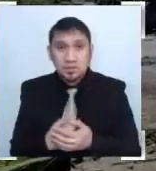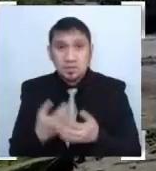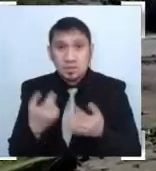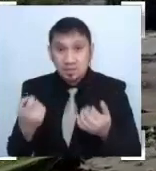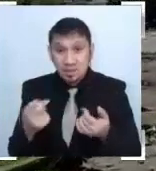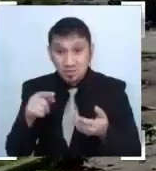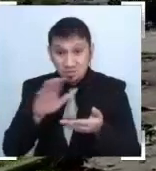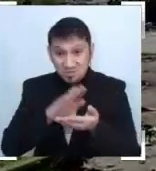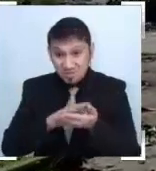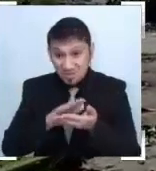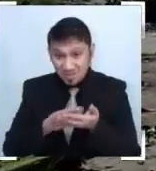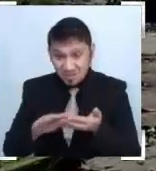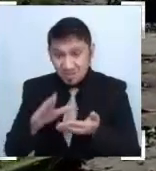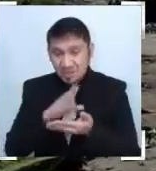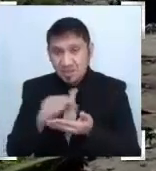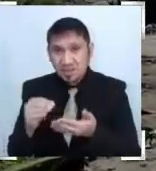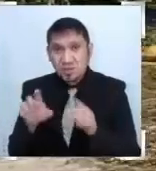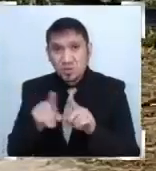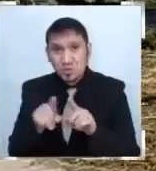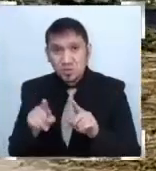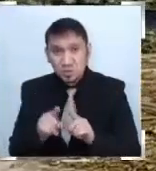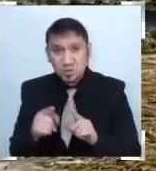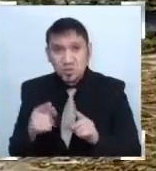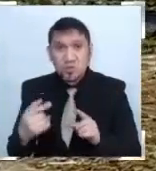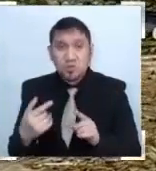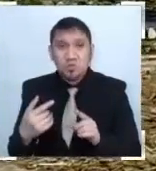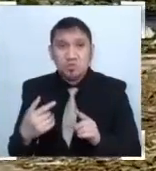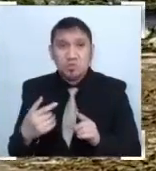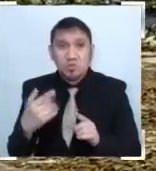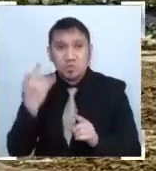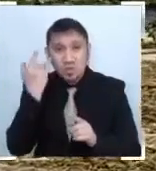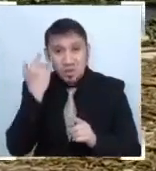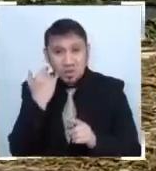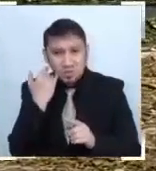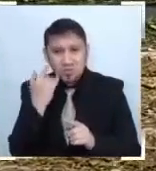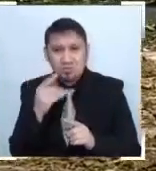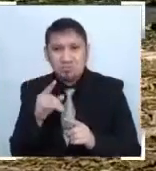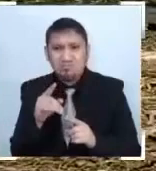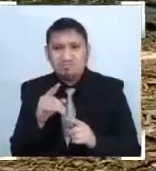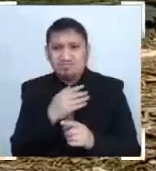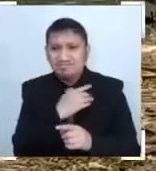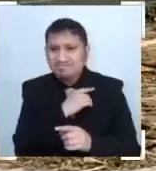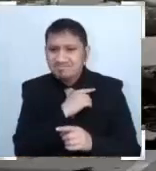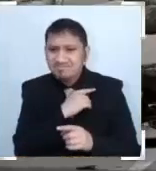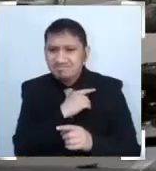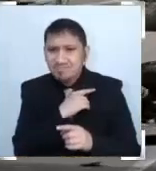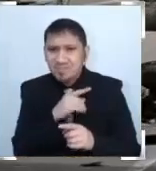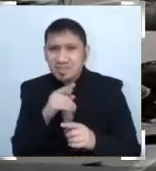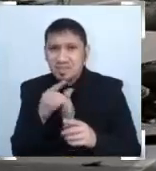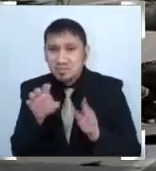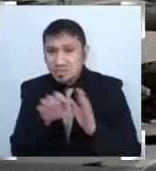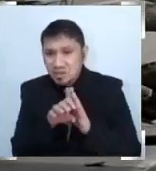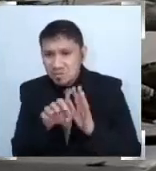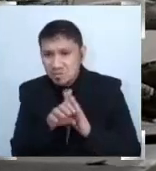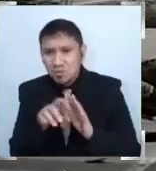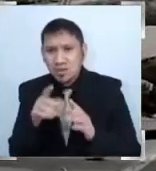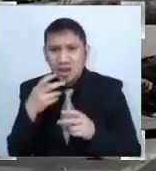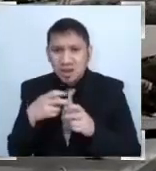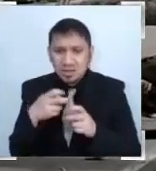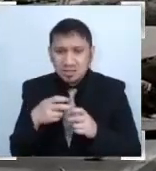saka yung lack of commercial power. Kasi syempre, pagka hindi makadaan yung ating